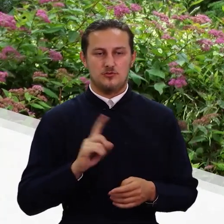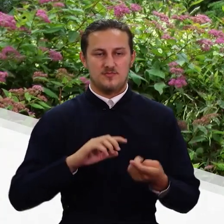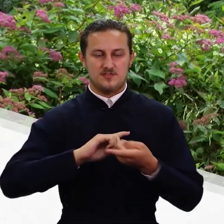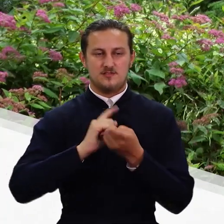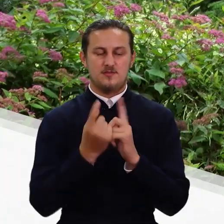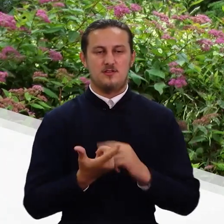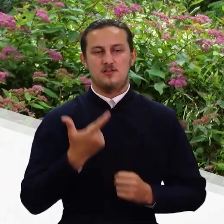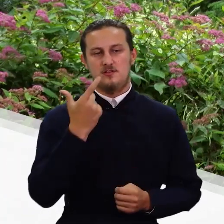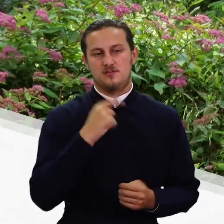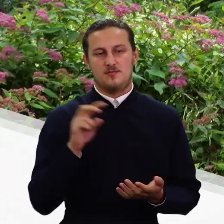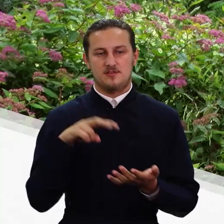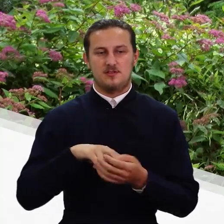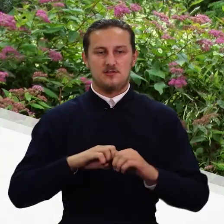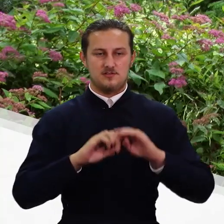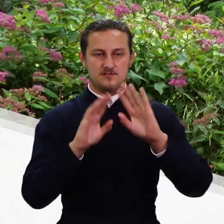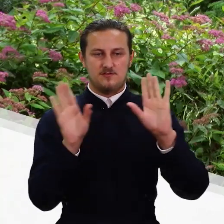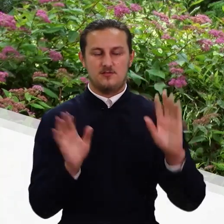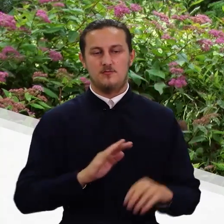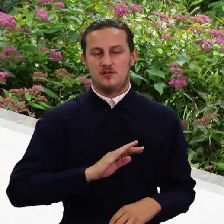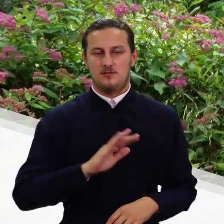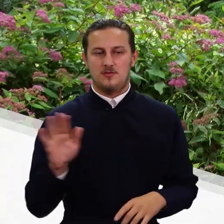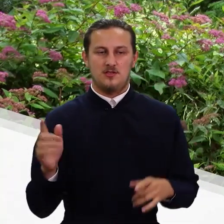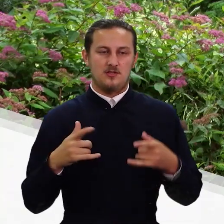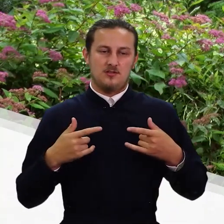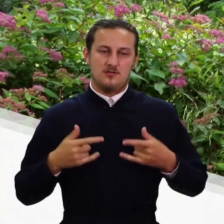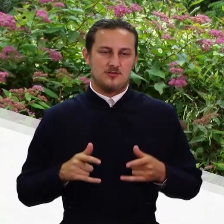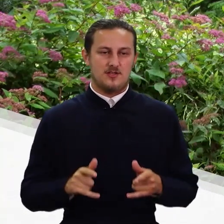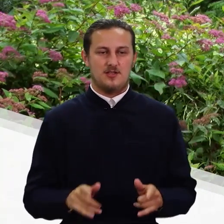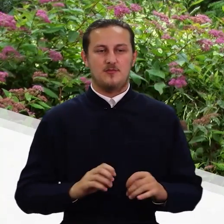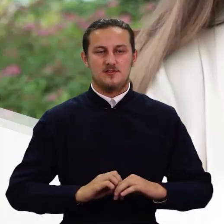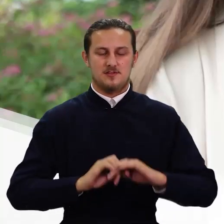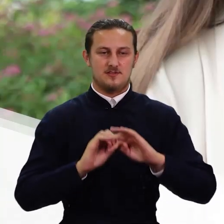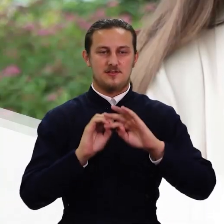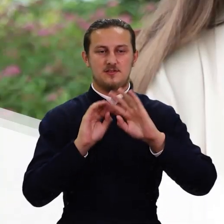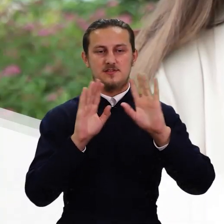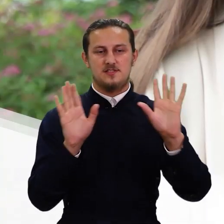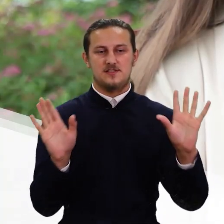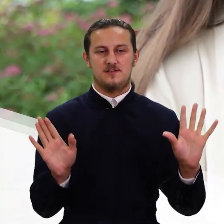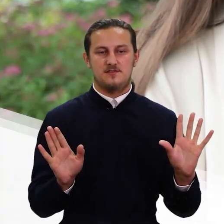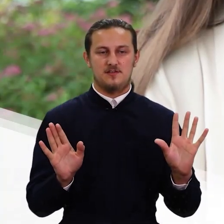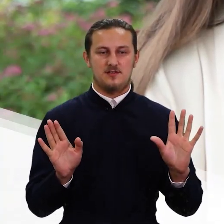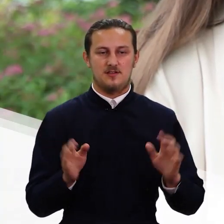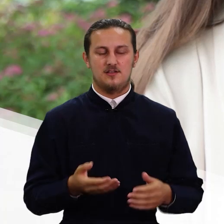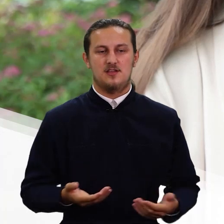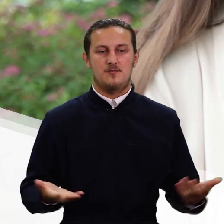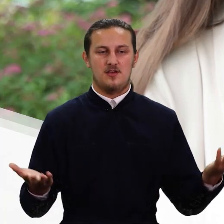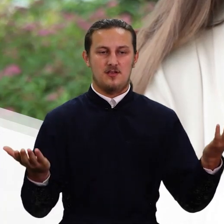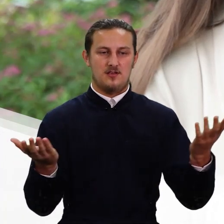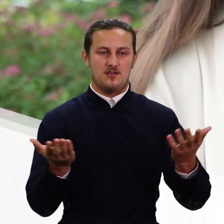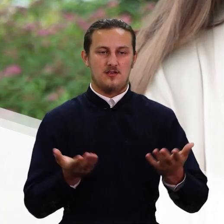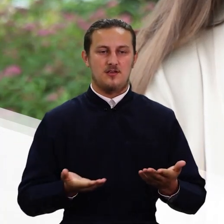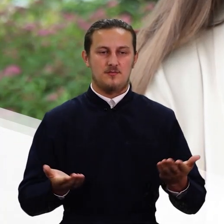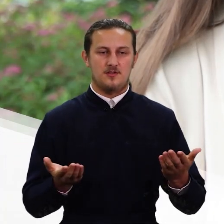святим. Ми не народжуємося святими, наш владика, знову ж таки, будемо його сьогодні теж цитувати, він каже таку завжди фразу на